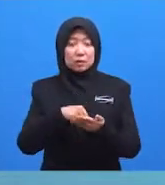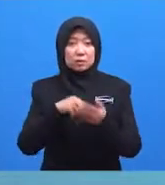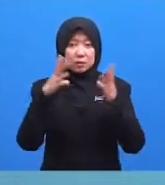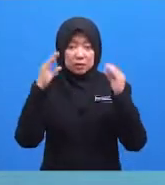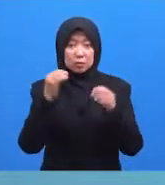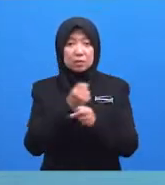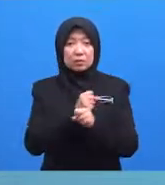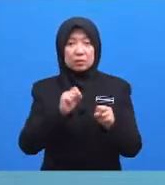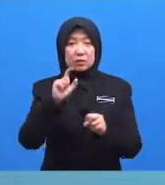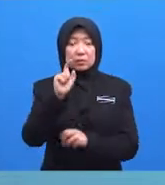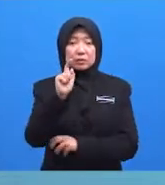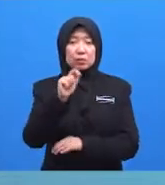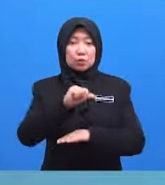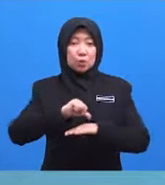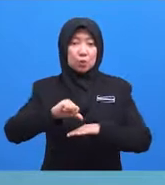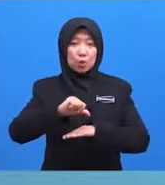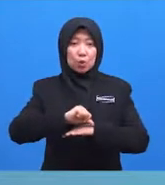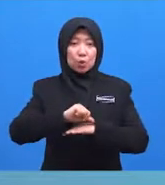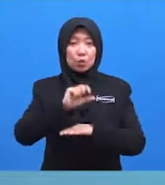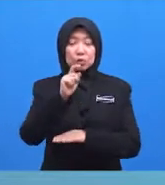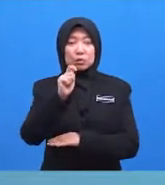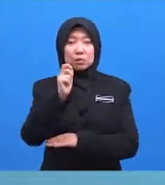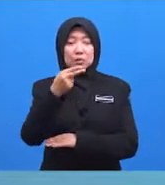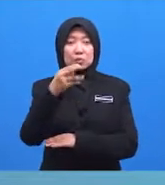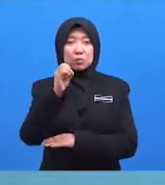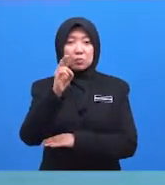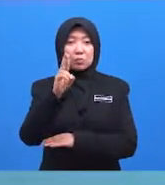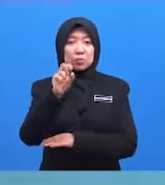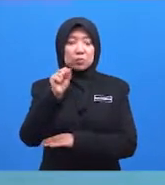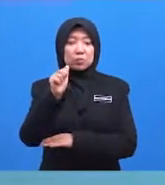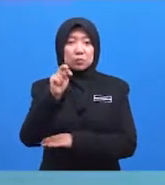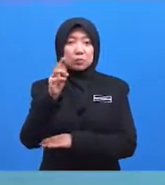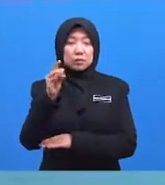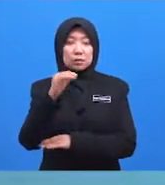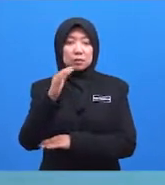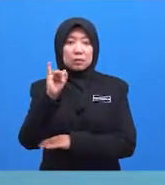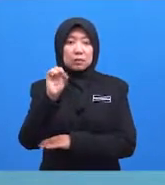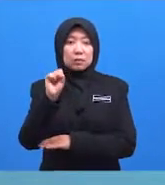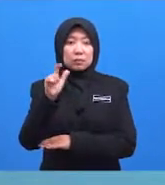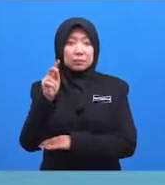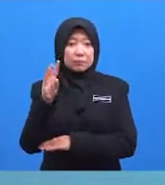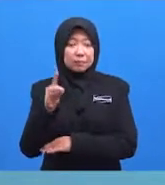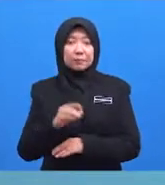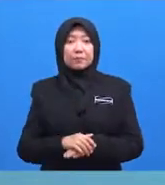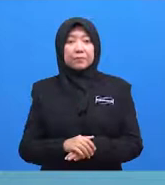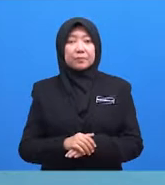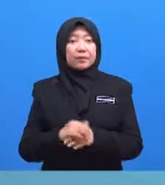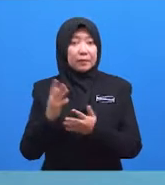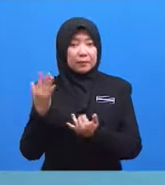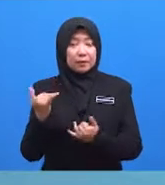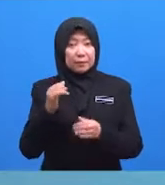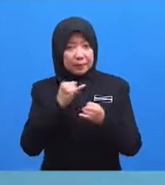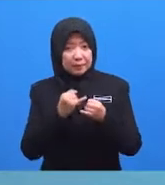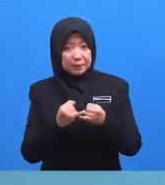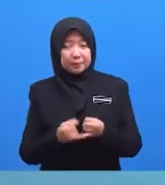sediakan sos Thousand Island. Cikgu harap pada akhir amali memasak ini, murid dapat menyediakan